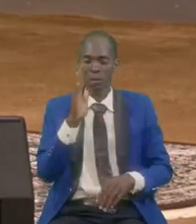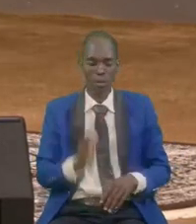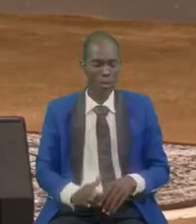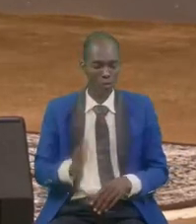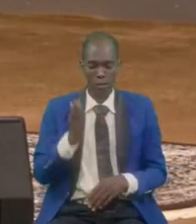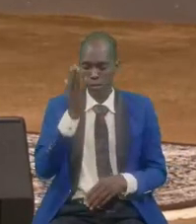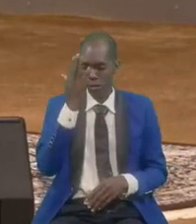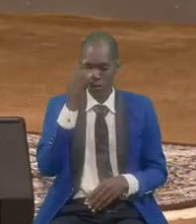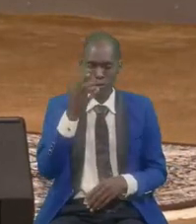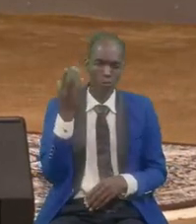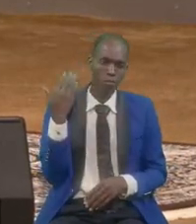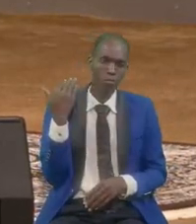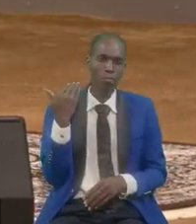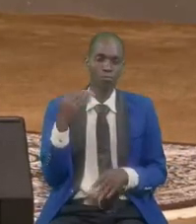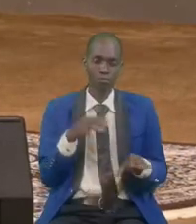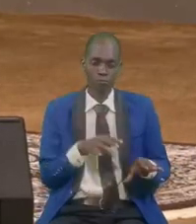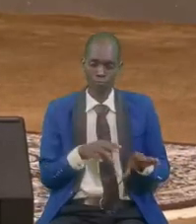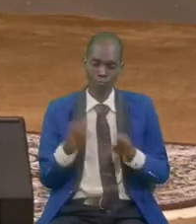jamais connu.